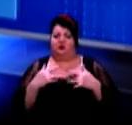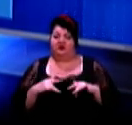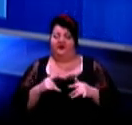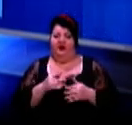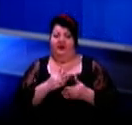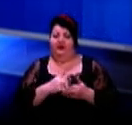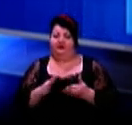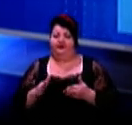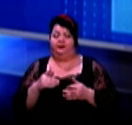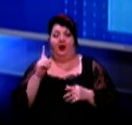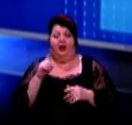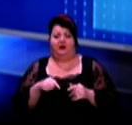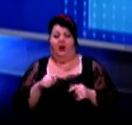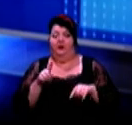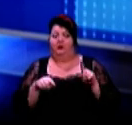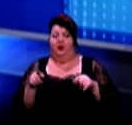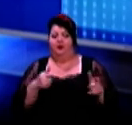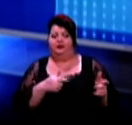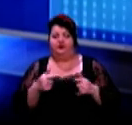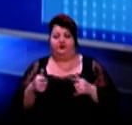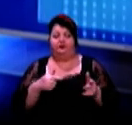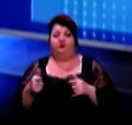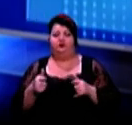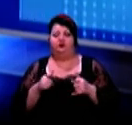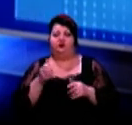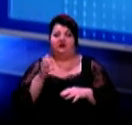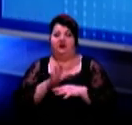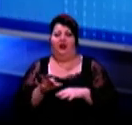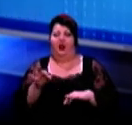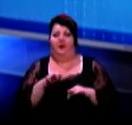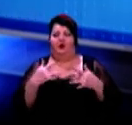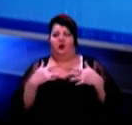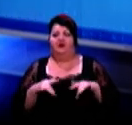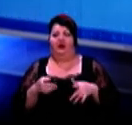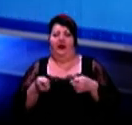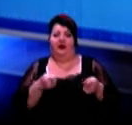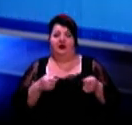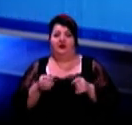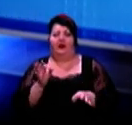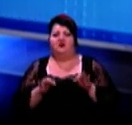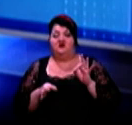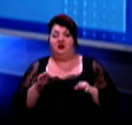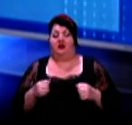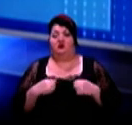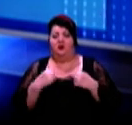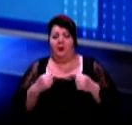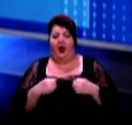по деяких підприємствах готується наказ про звільнення. Керівництво, звичайно ж, намагається